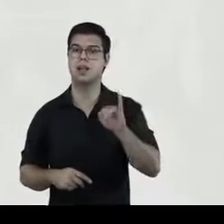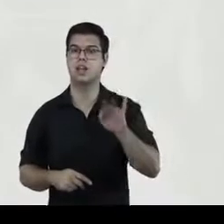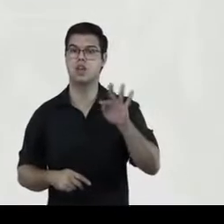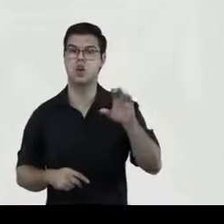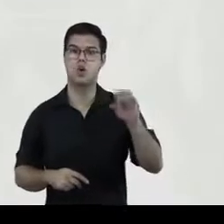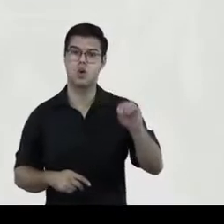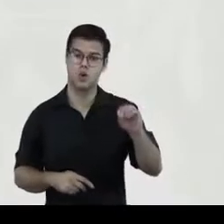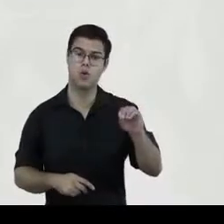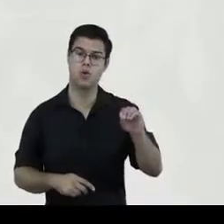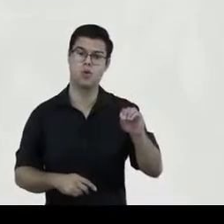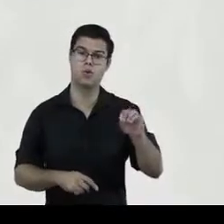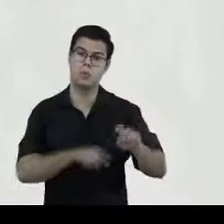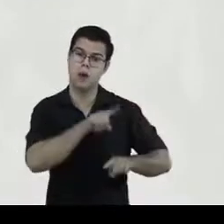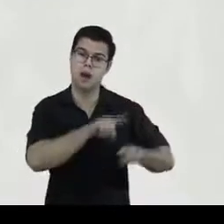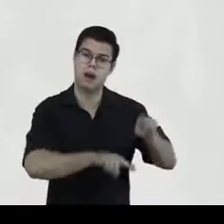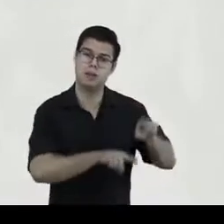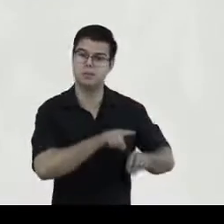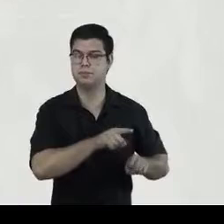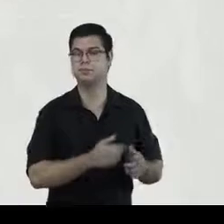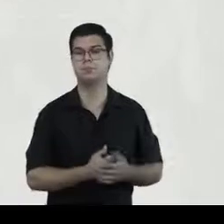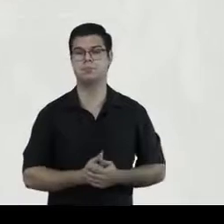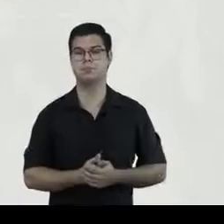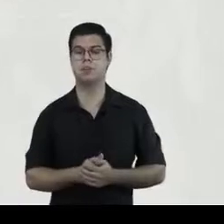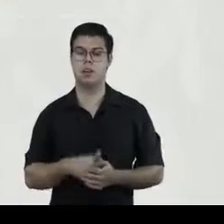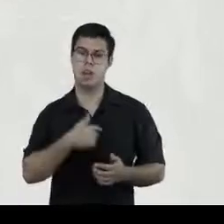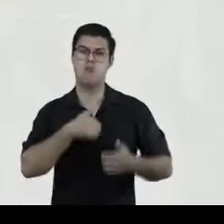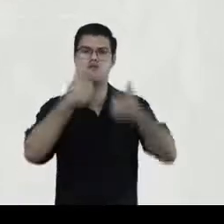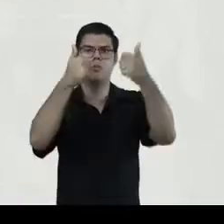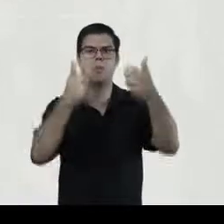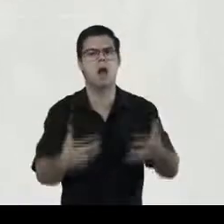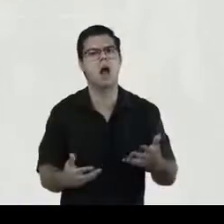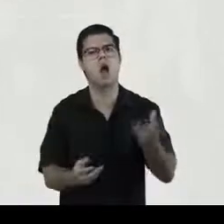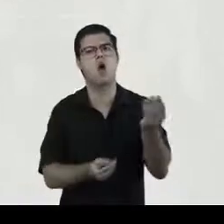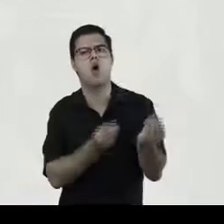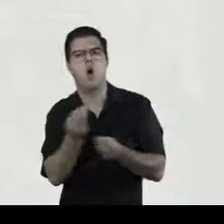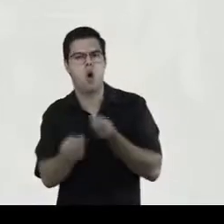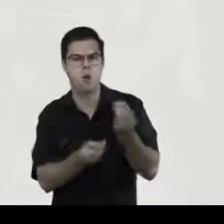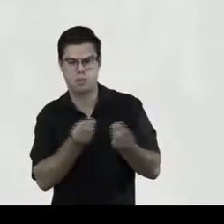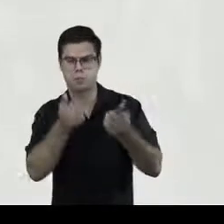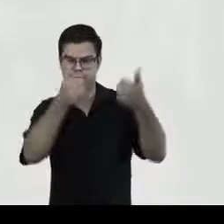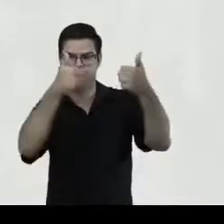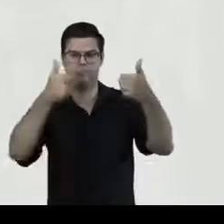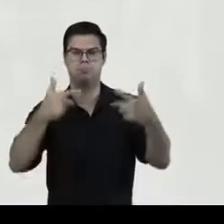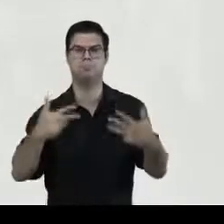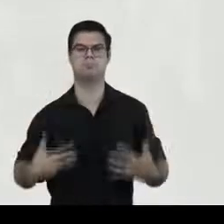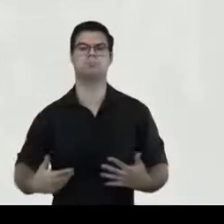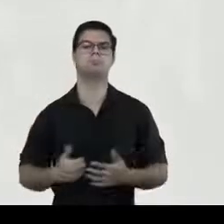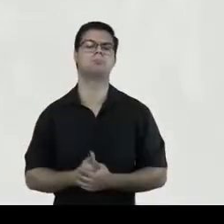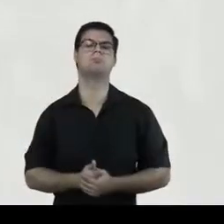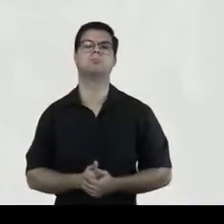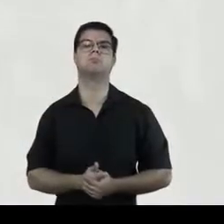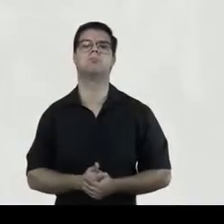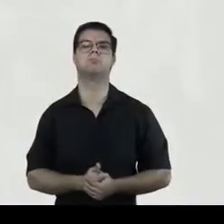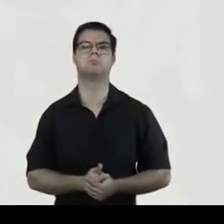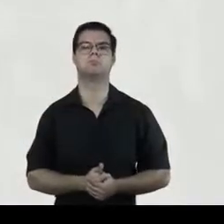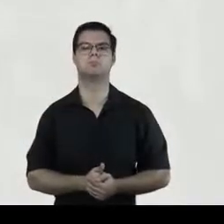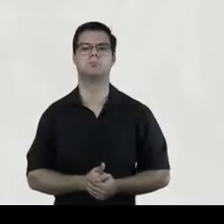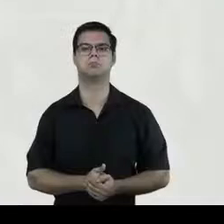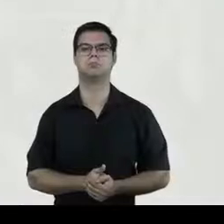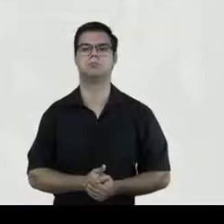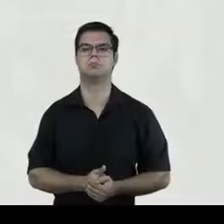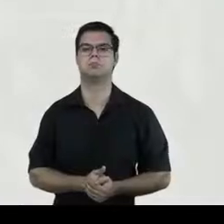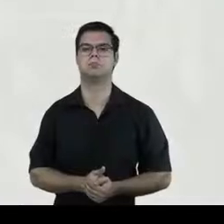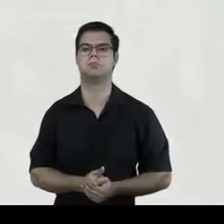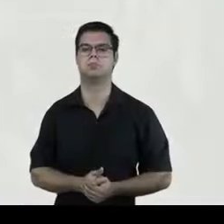Wie das funktioniert, dazu sage ich gleich noch etwas. Und wir verwenden